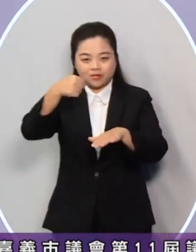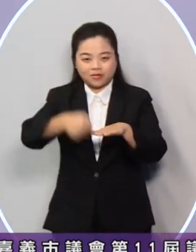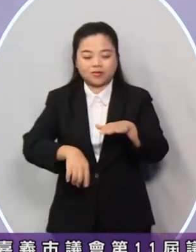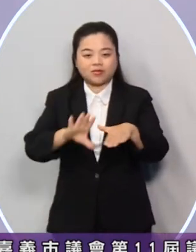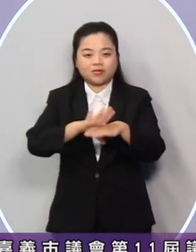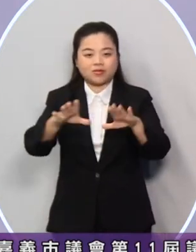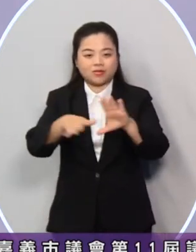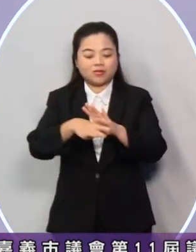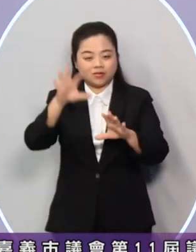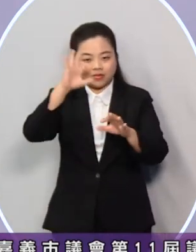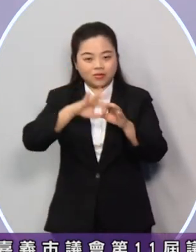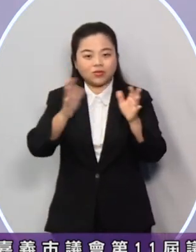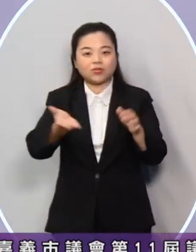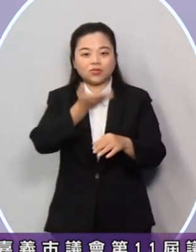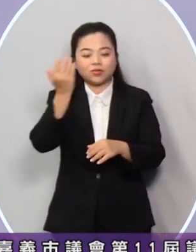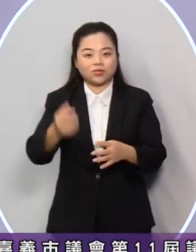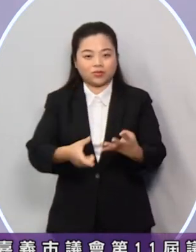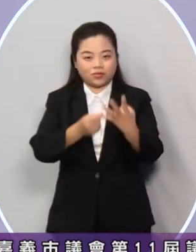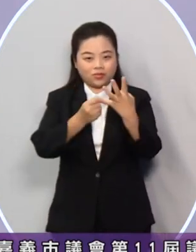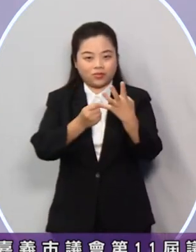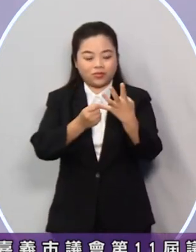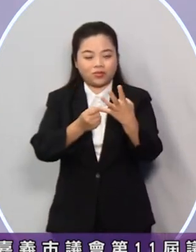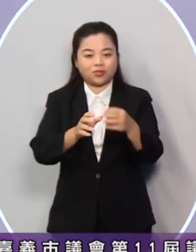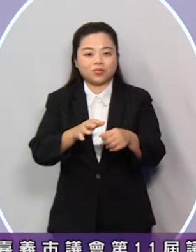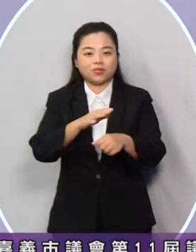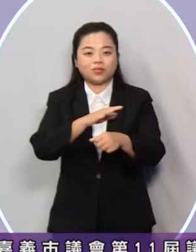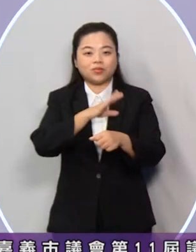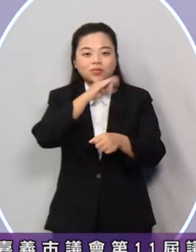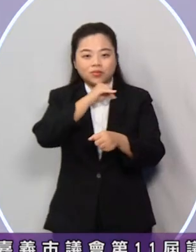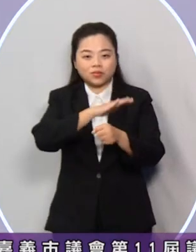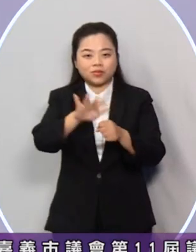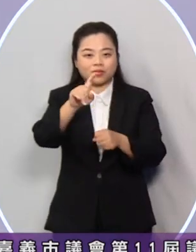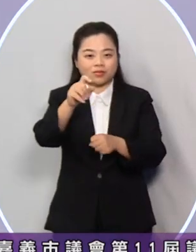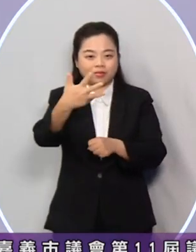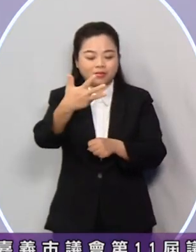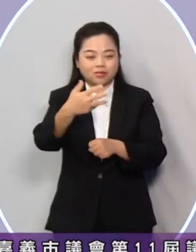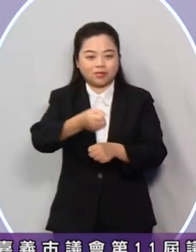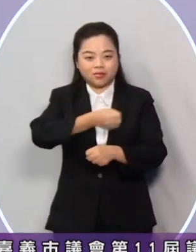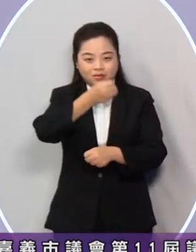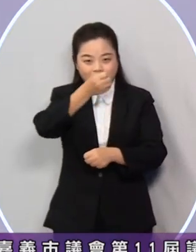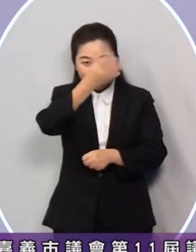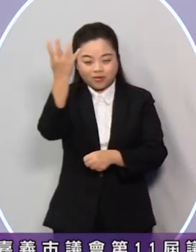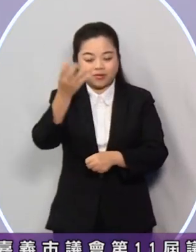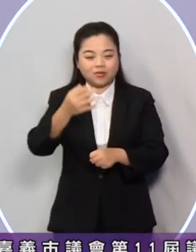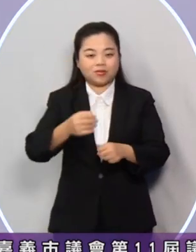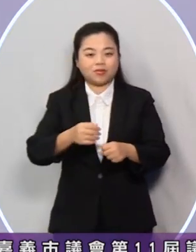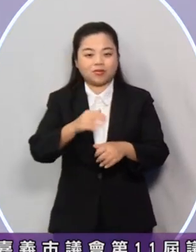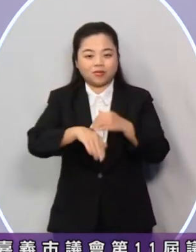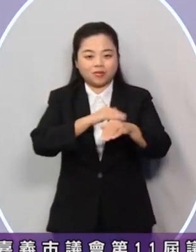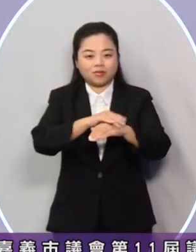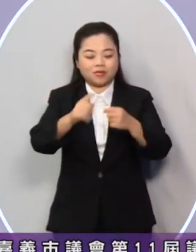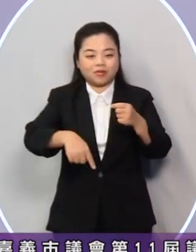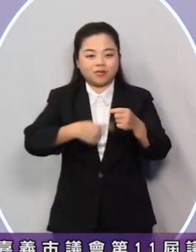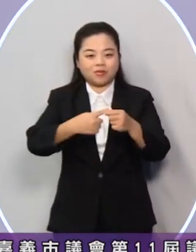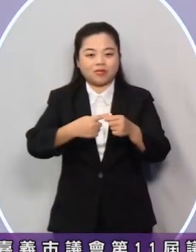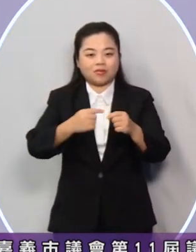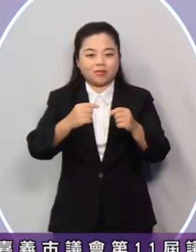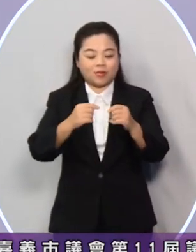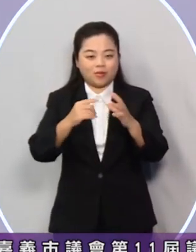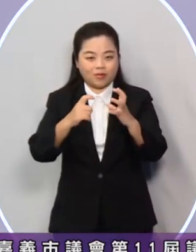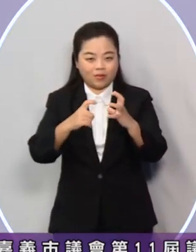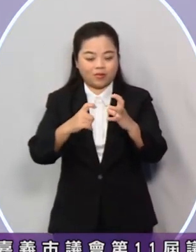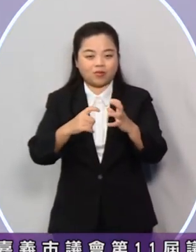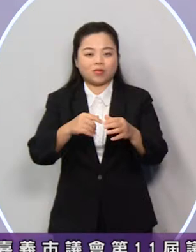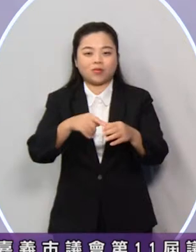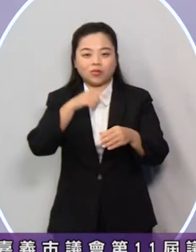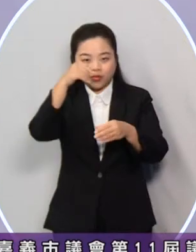化观光之旅。第四点，满18岁青年第一次成年礼，市政府补助红包。我认